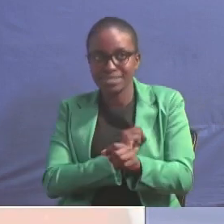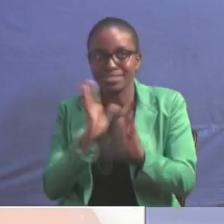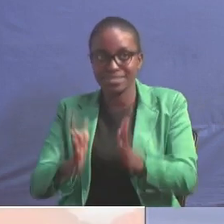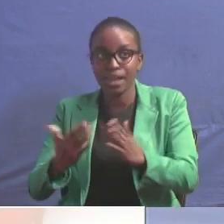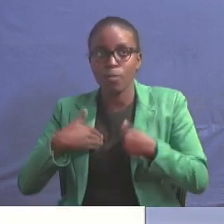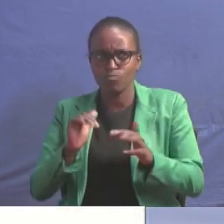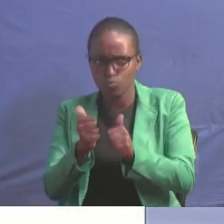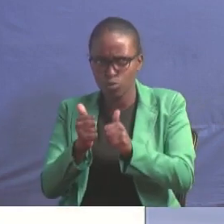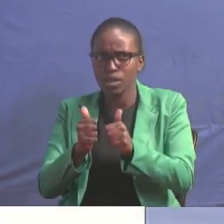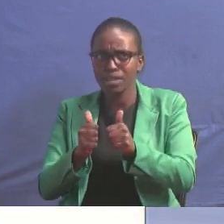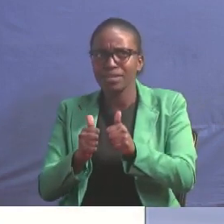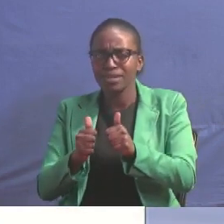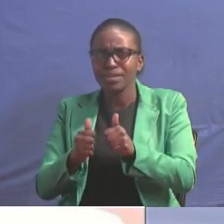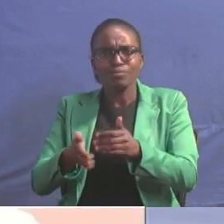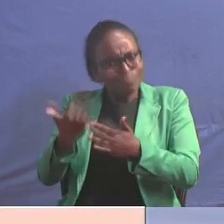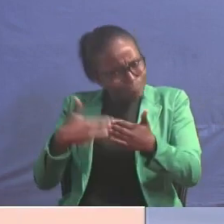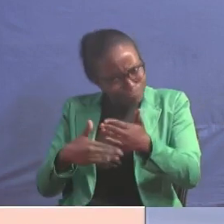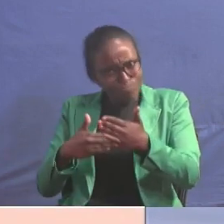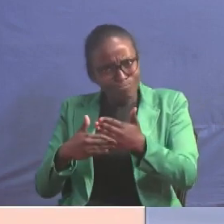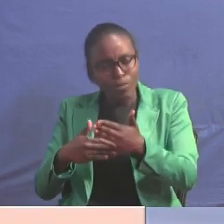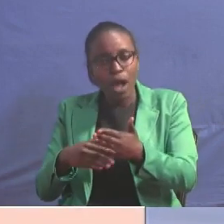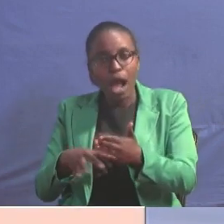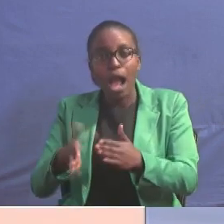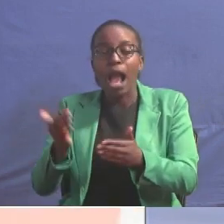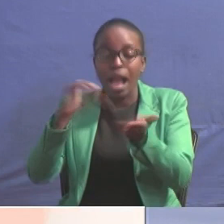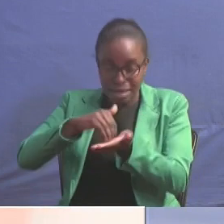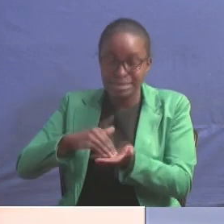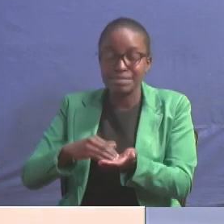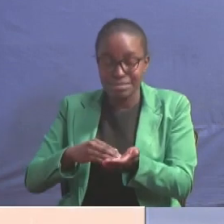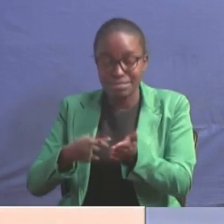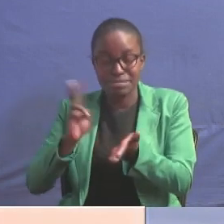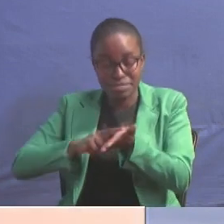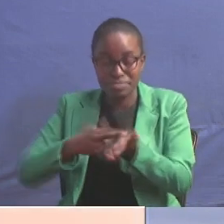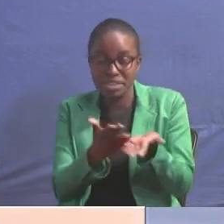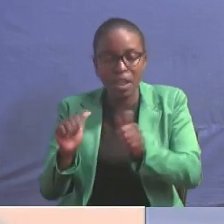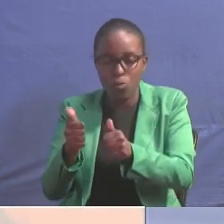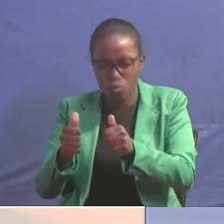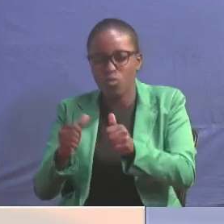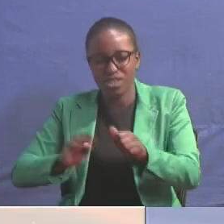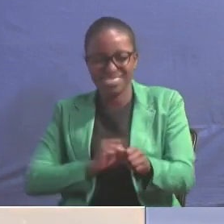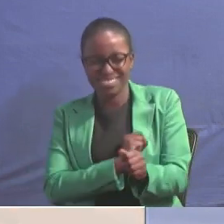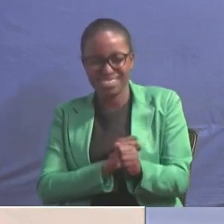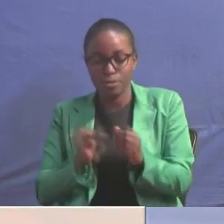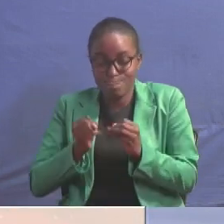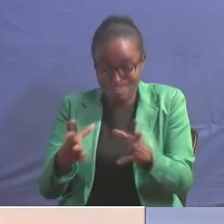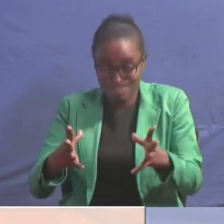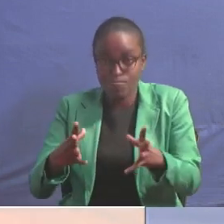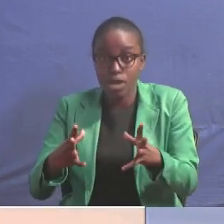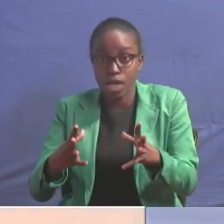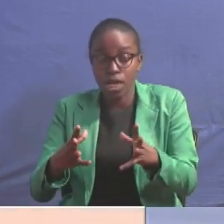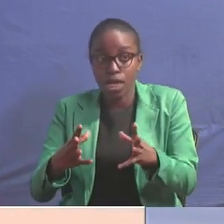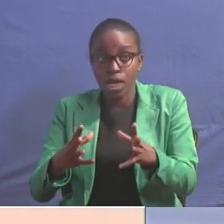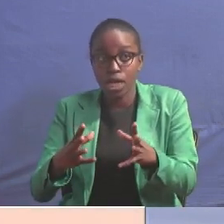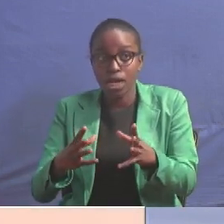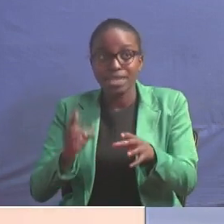baada ya kujirudia tena kwa seneti kwa mara ya tatu, na hivyo basi pana haja ya seneti nzima kusikiliza na kubaini wapo